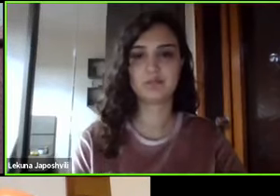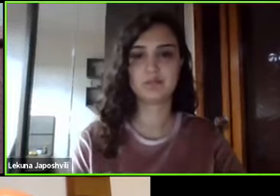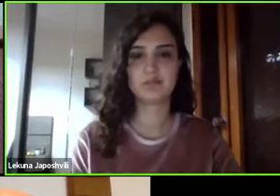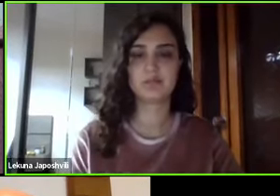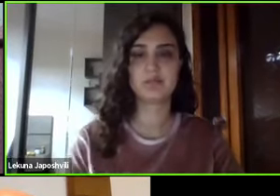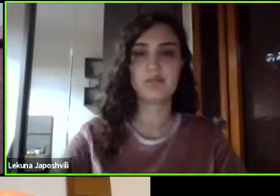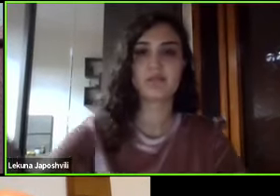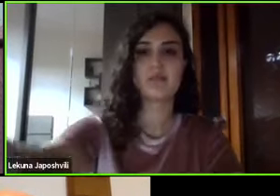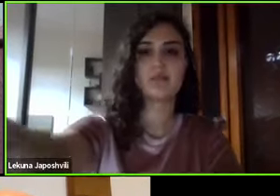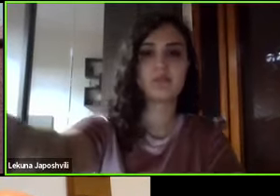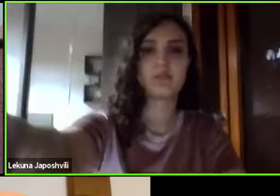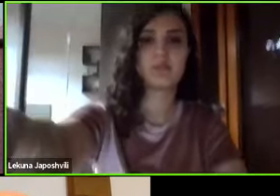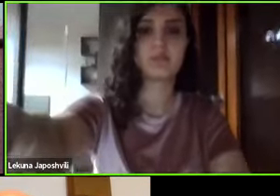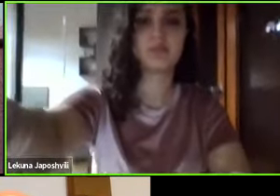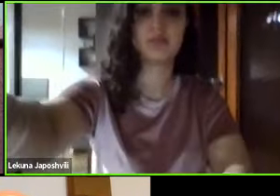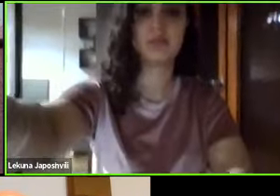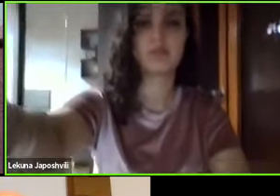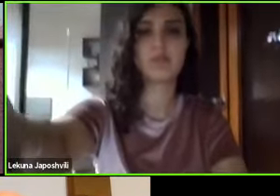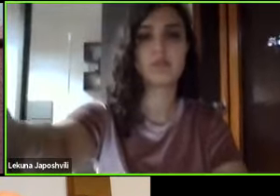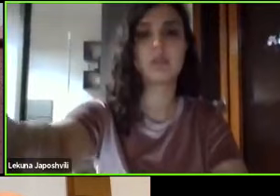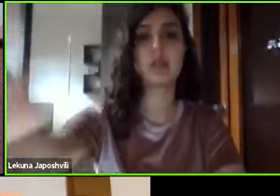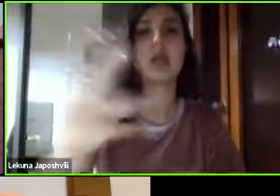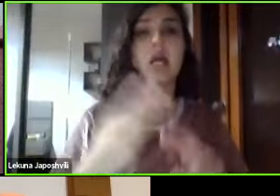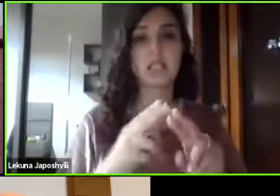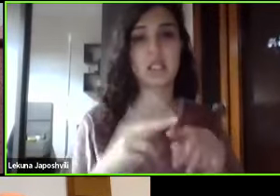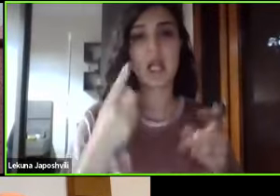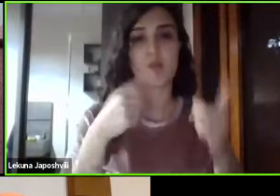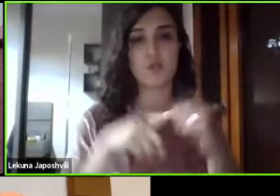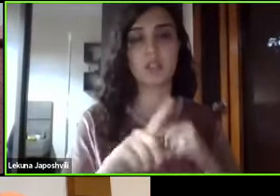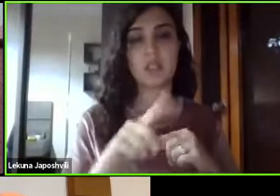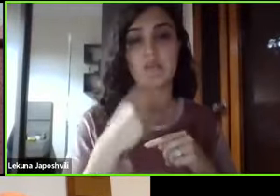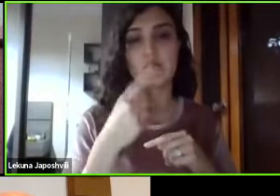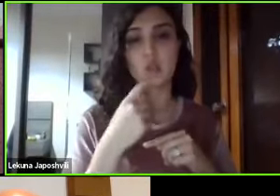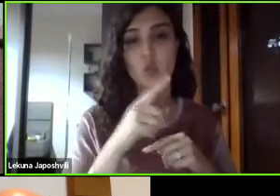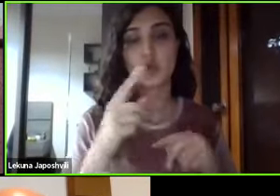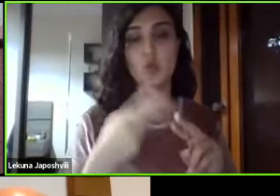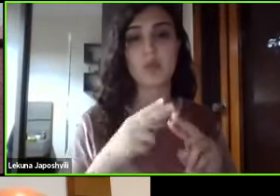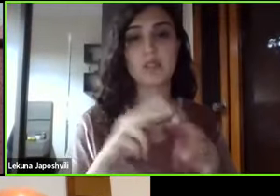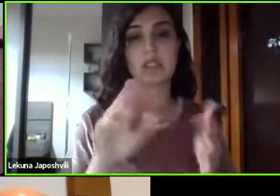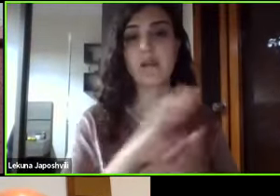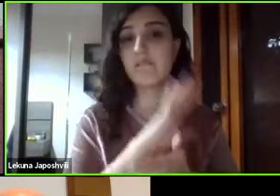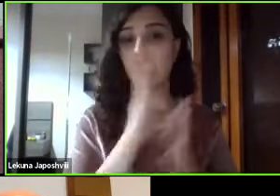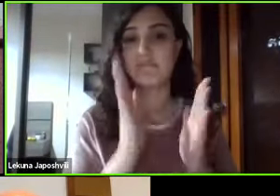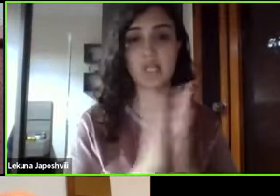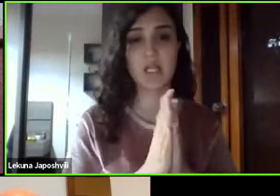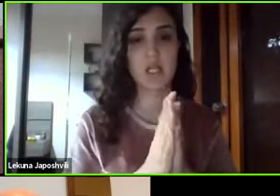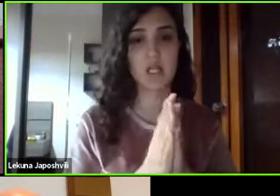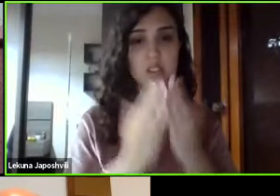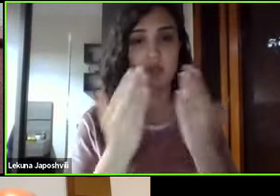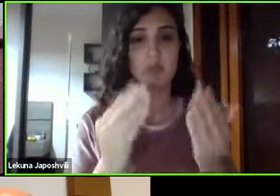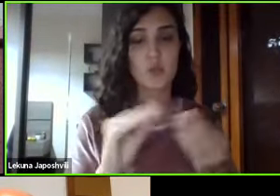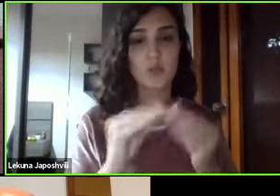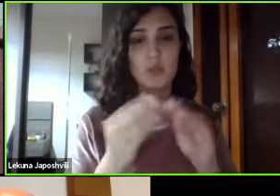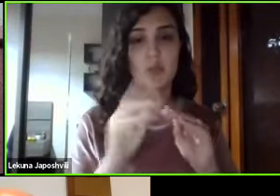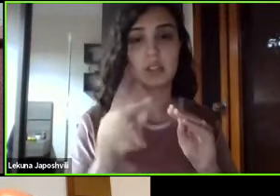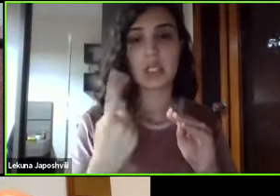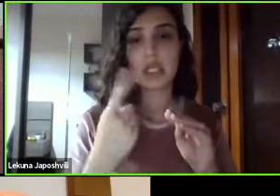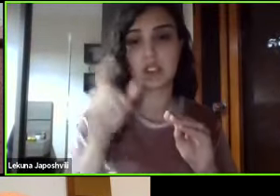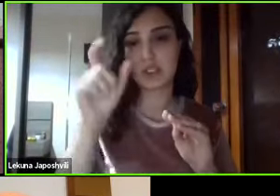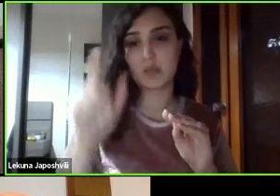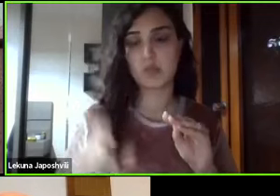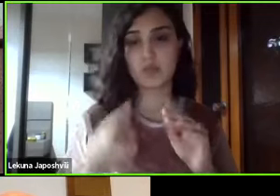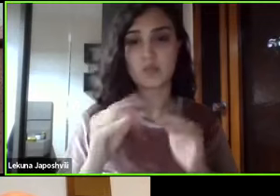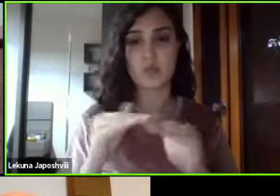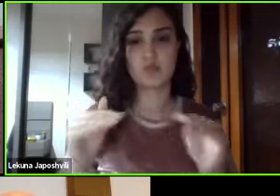აქედან გამომდინარე მე ვიტყოდი, რომ ეს არ არის, ეს არის ყველას პრობლემა და ერთი ბავშვის, კონკრეტული ბავშვის პრობლემა.